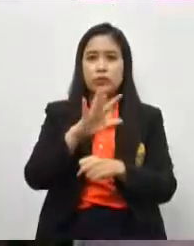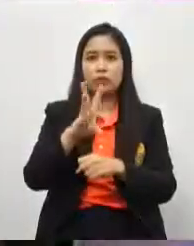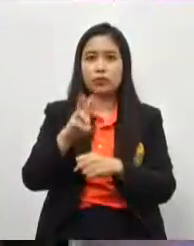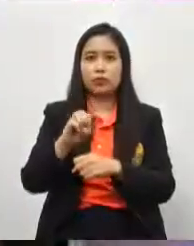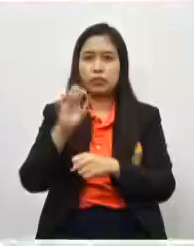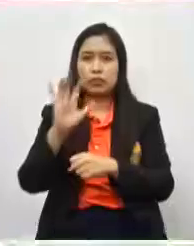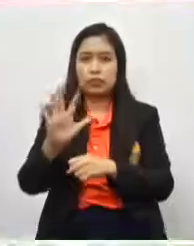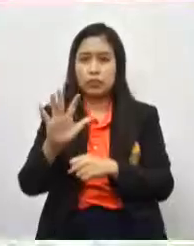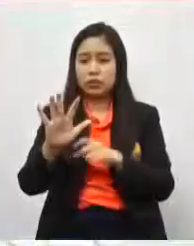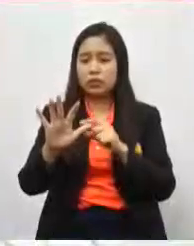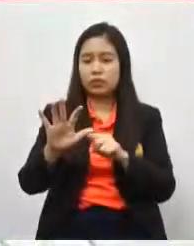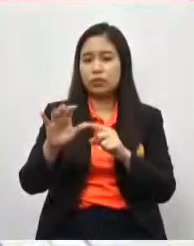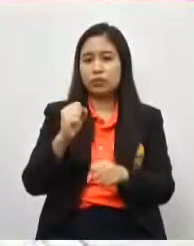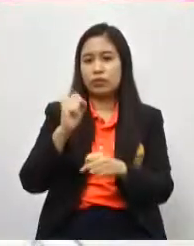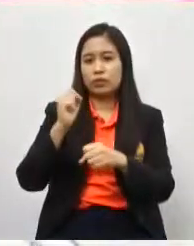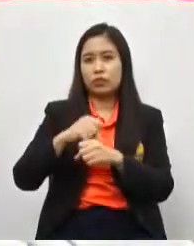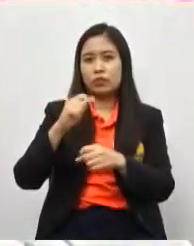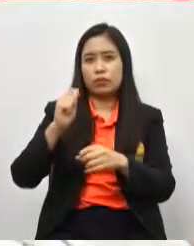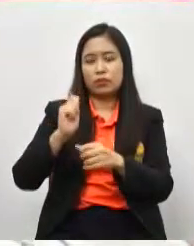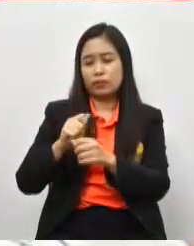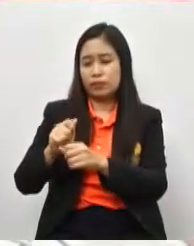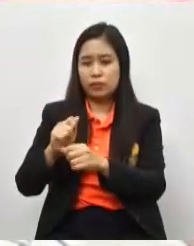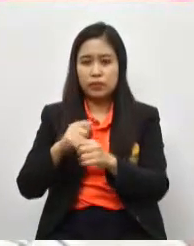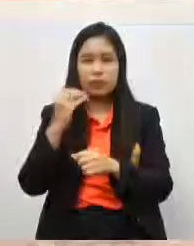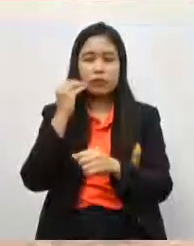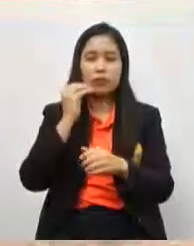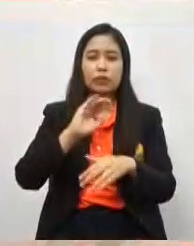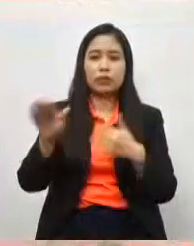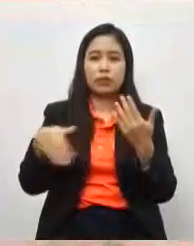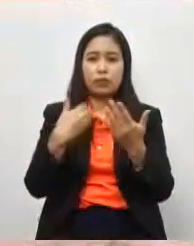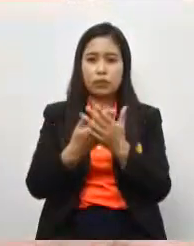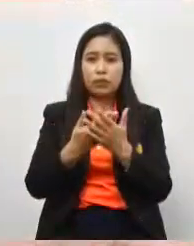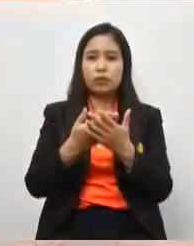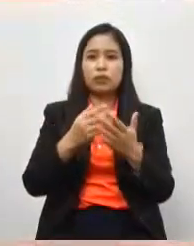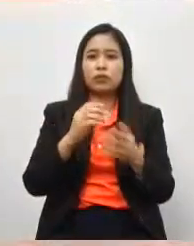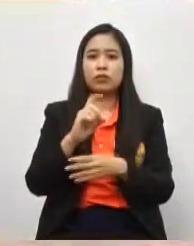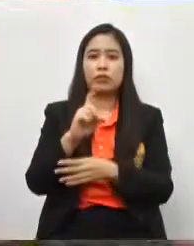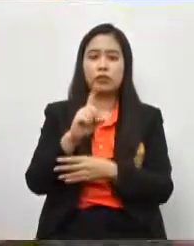างและซ่อมบ้านให้กับนักเรียนจำนวน17หลังรวมเป็นเงินทั้งสิ้น